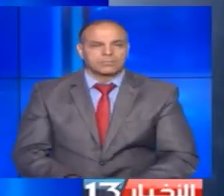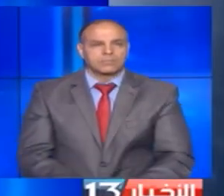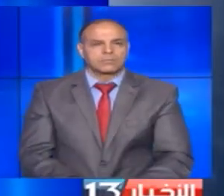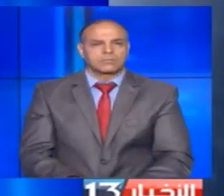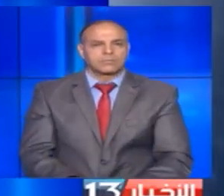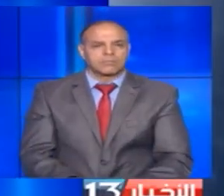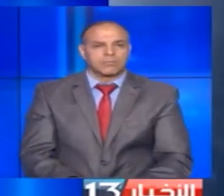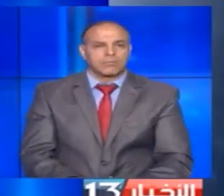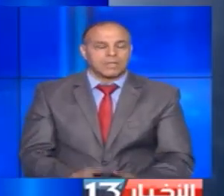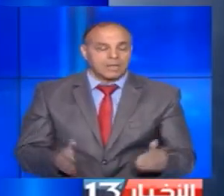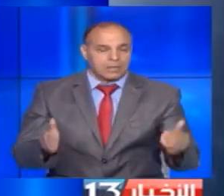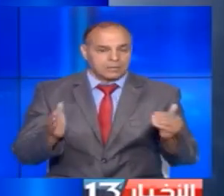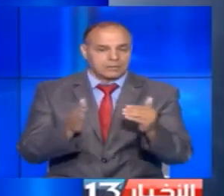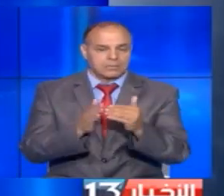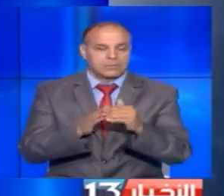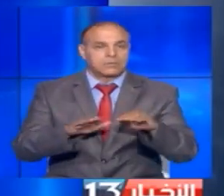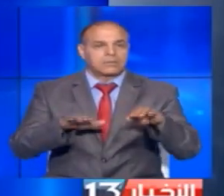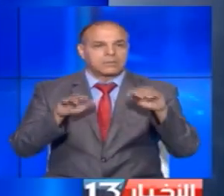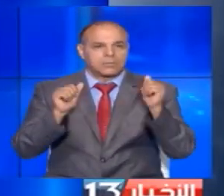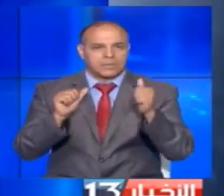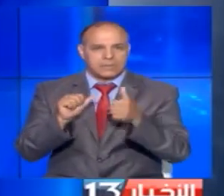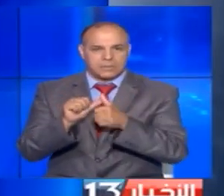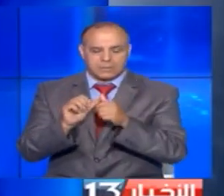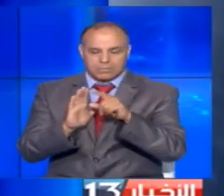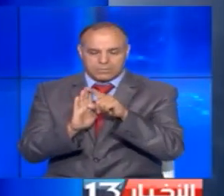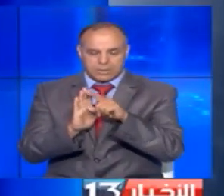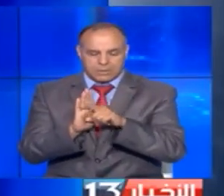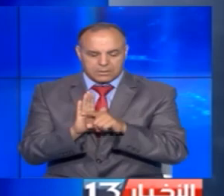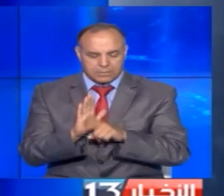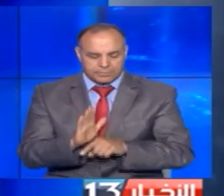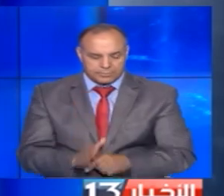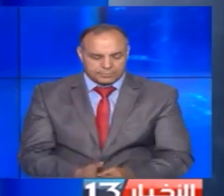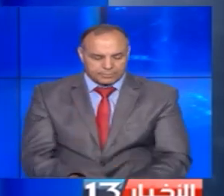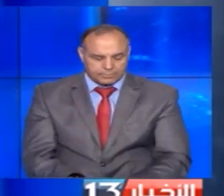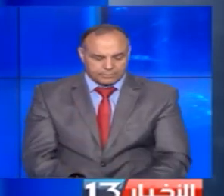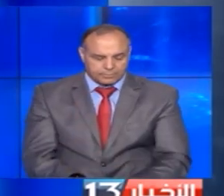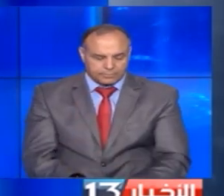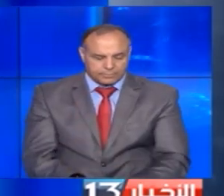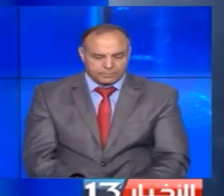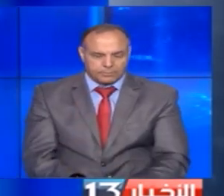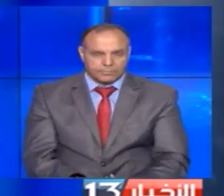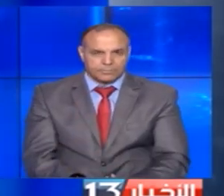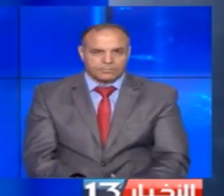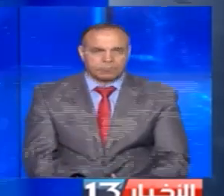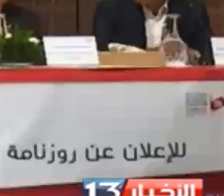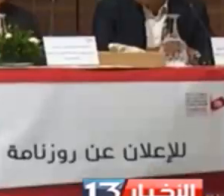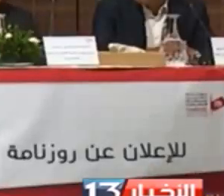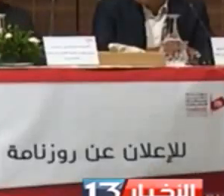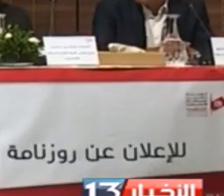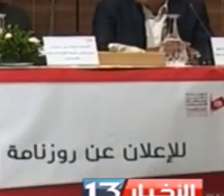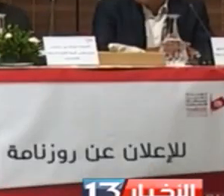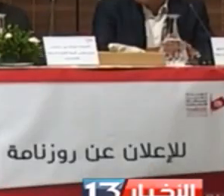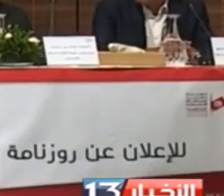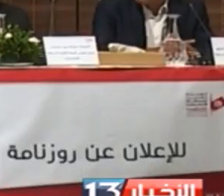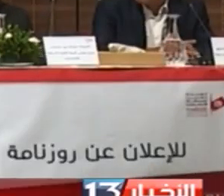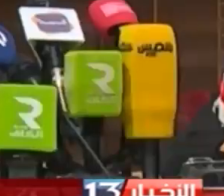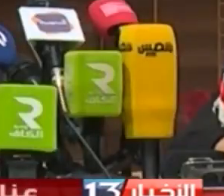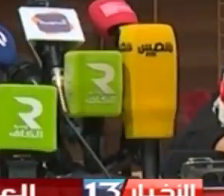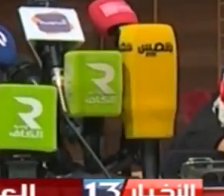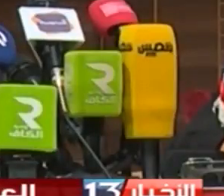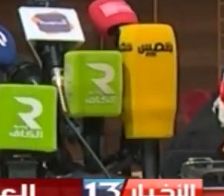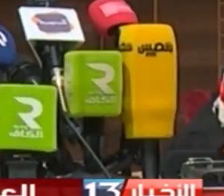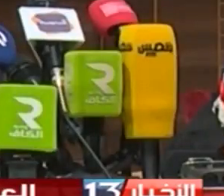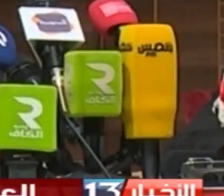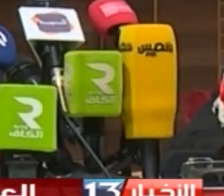بهذا نصل الى ختام النشره وهذا تذكير بابرز ما جاء فيها الهيئه العليا